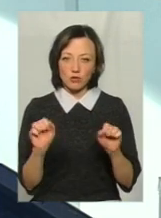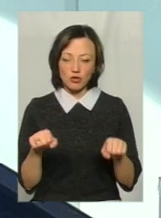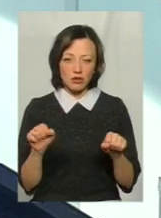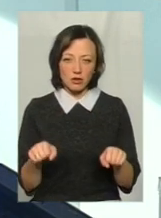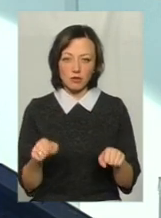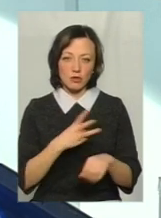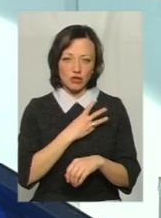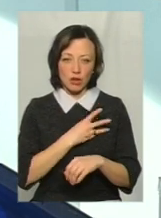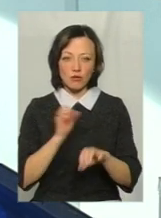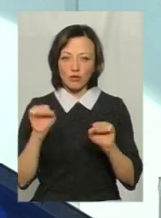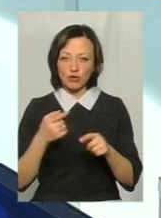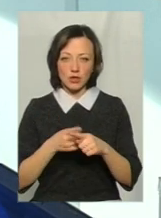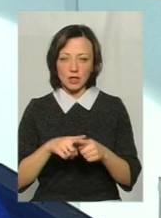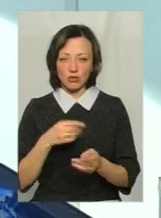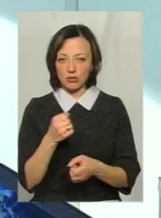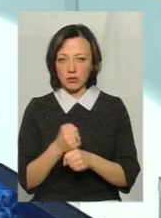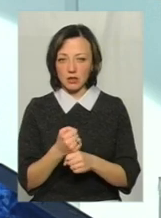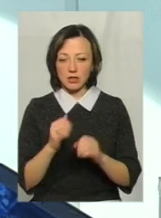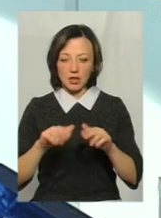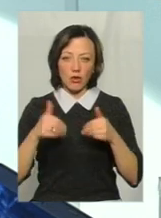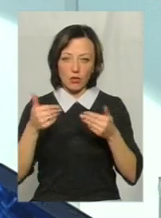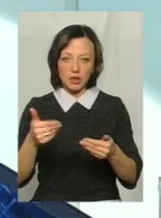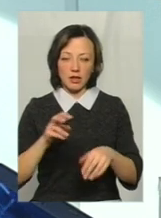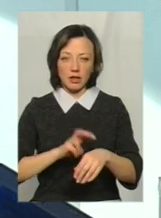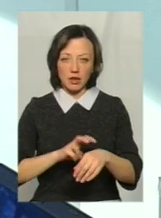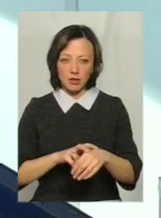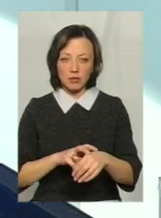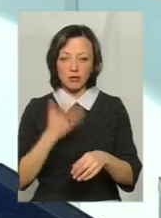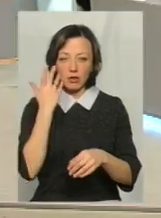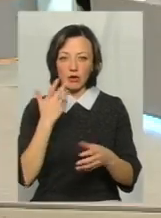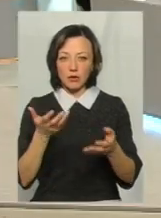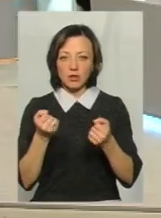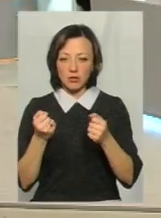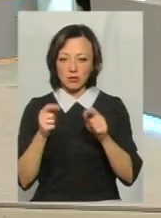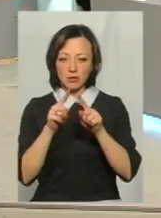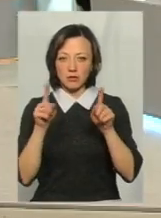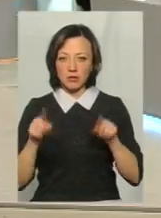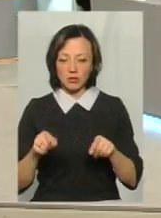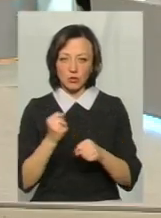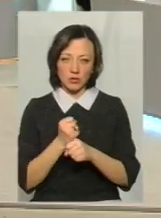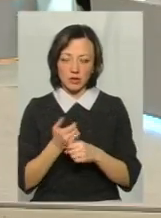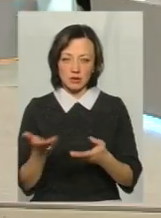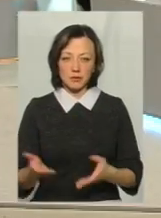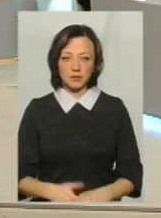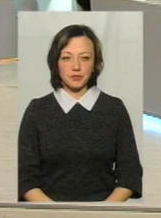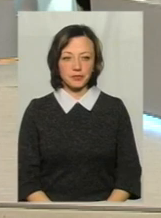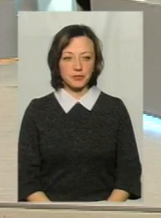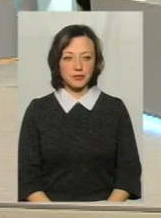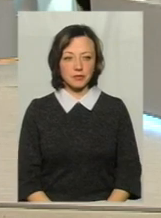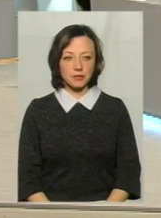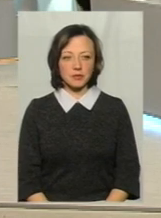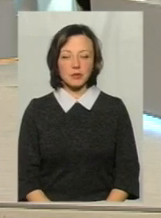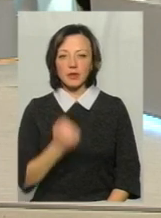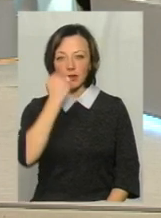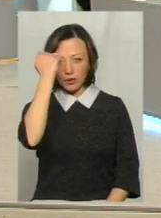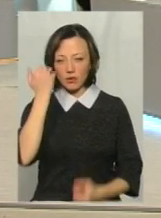які мають бажання, можуть це зробити. За рекомендаціями лікаря, при отриманні холодового ланцюгу, вони можуть зробити це. Що ж,